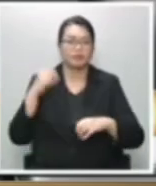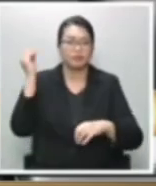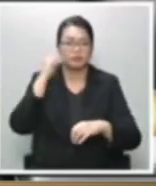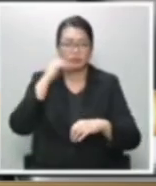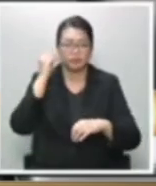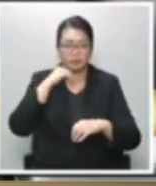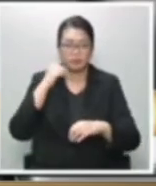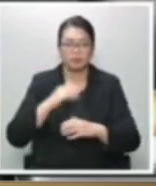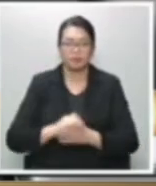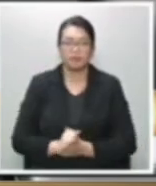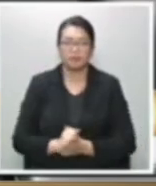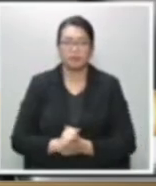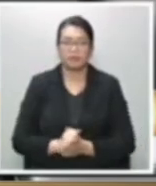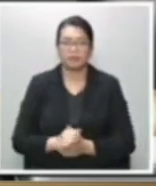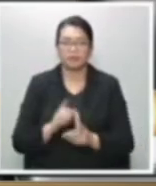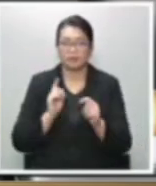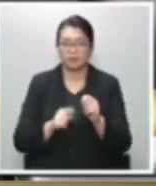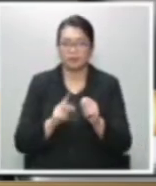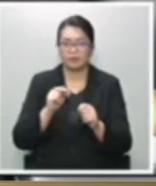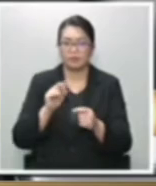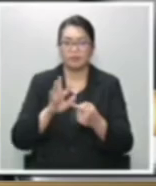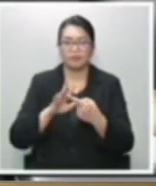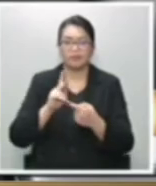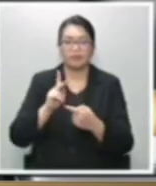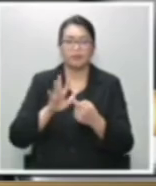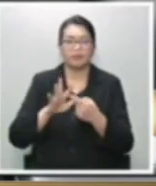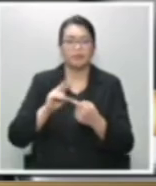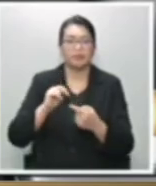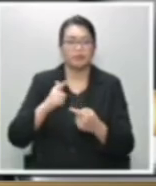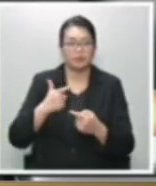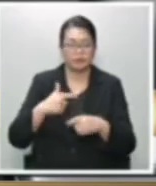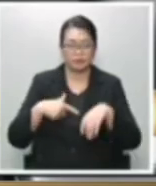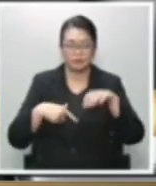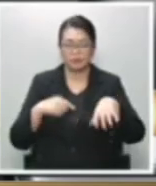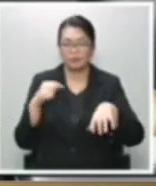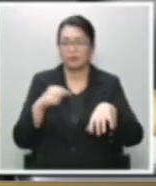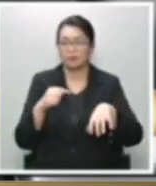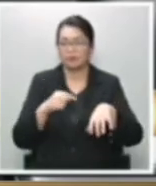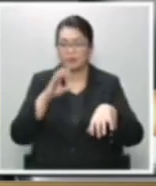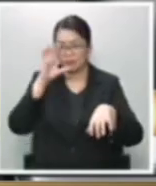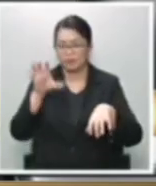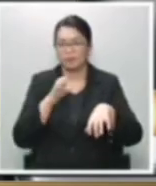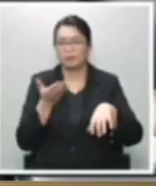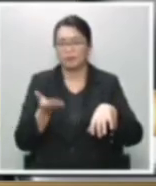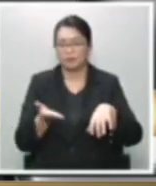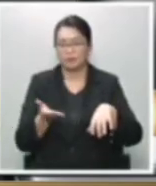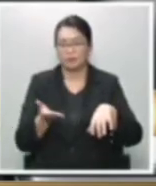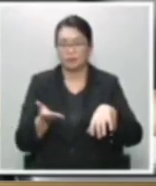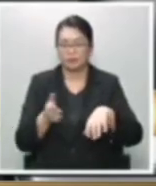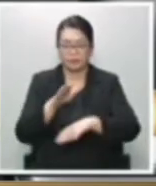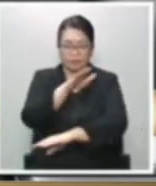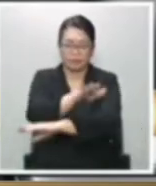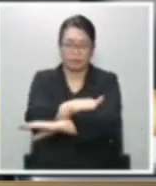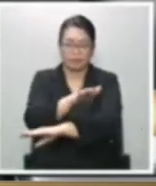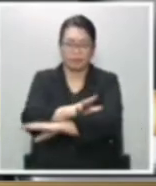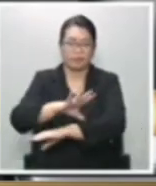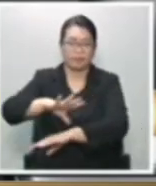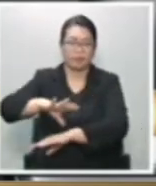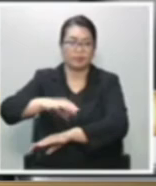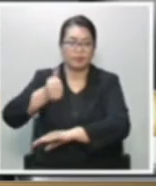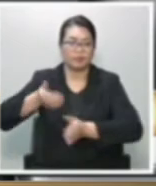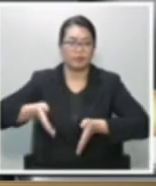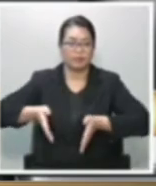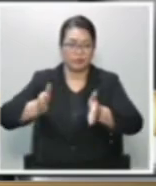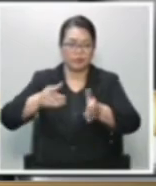างจังหวัดหนองบัวลำภูขอภาพกันเลยครับซึ่งอยู่ระหว่างทางหลวงแผ่นดินหมายเลขของ420ตัดกับทางหลวงชนบทน